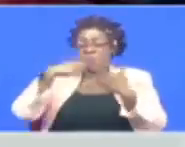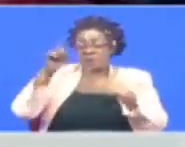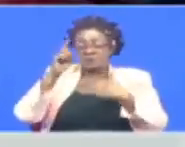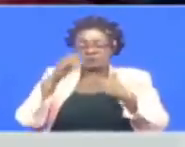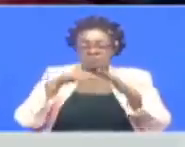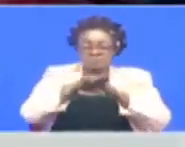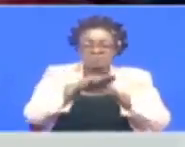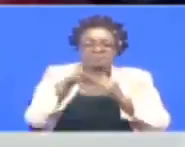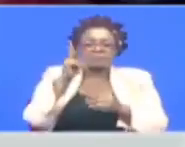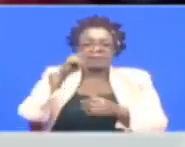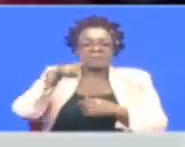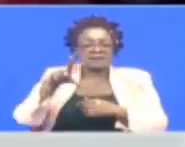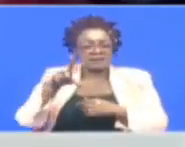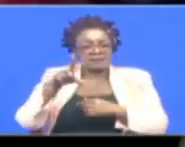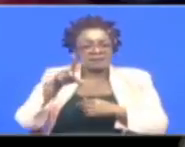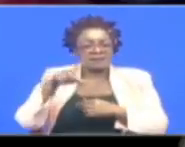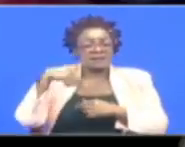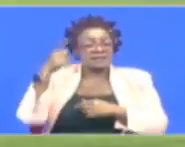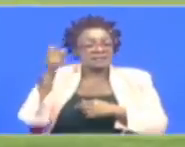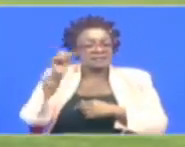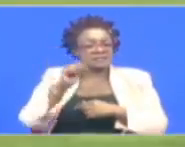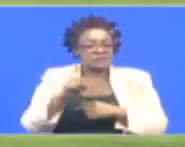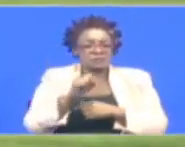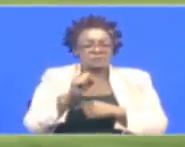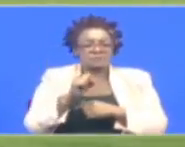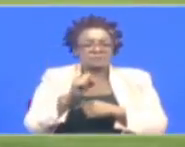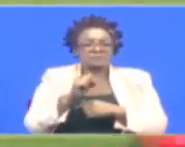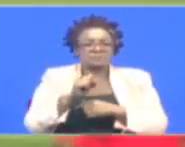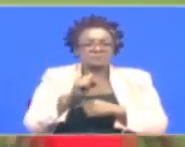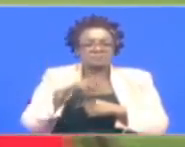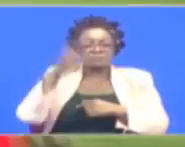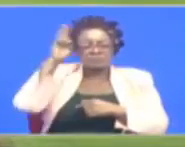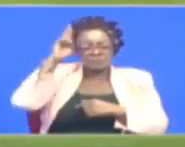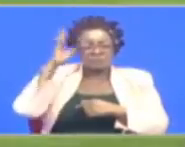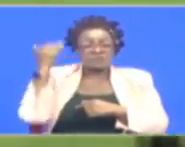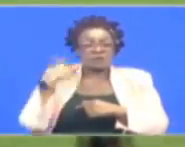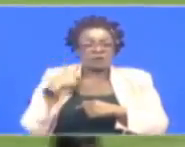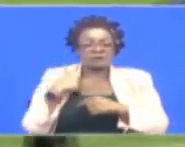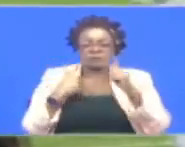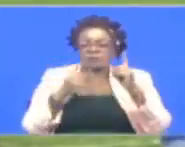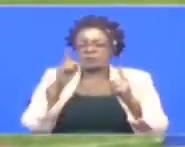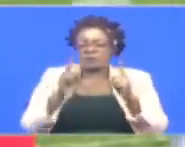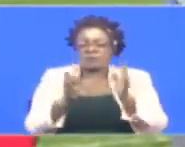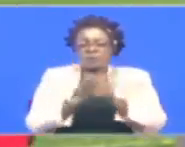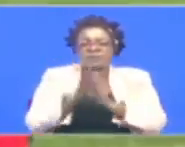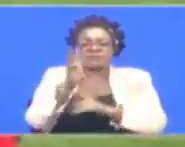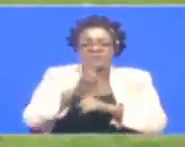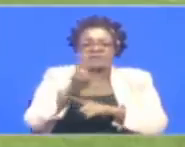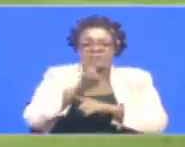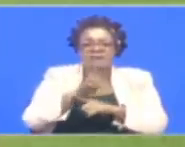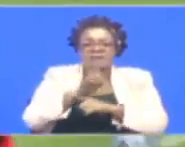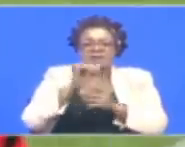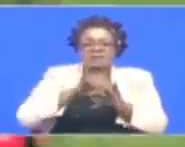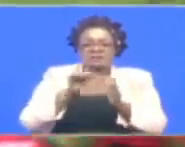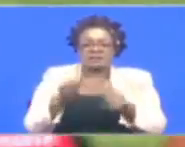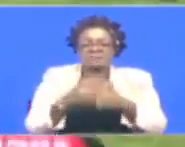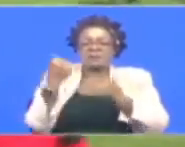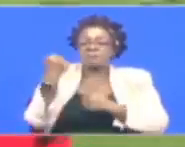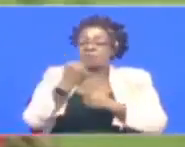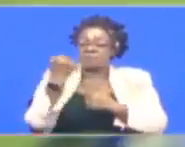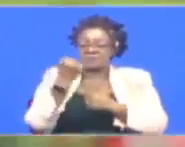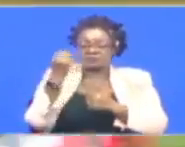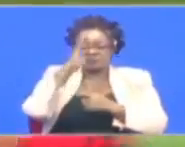kuu ya kandanda humu nchini msimu ujao. Polisi ilikuwa imetoka sare bao moja na Vihiga katika mechi ya mkondo wa kwanza iliyokuwa uwanjani Mumias